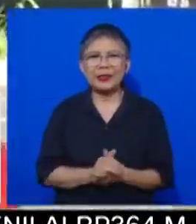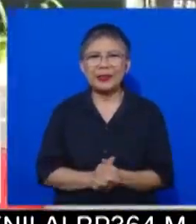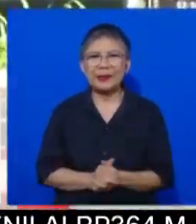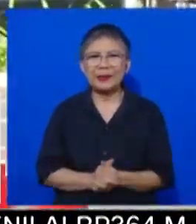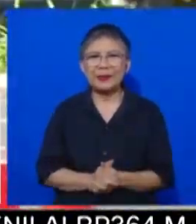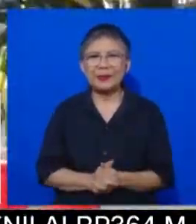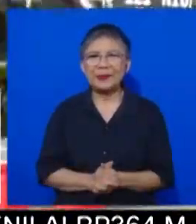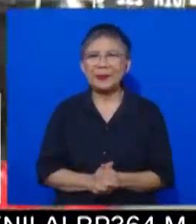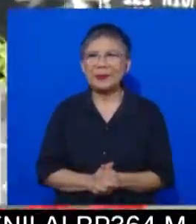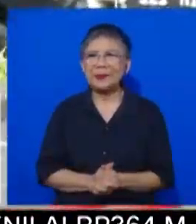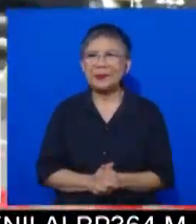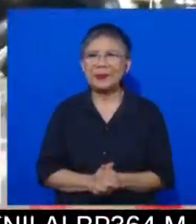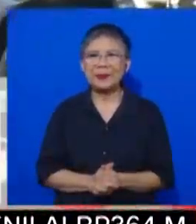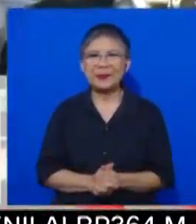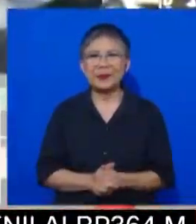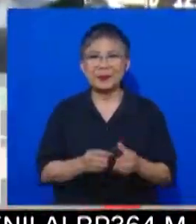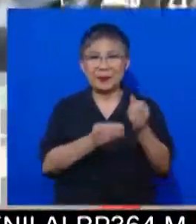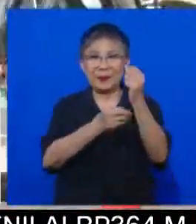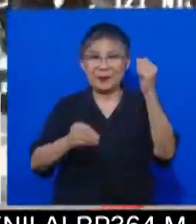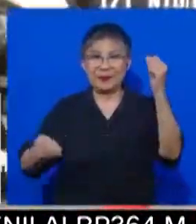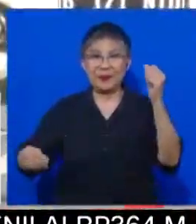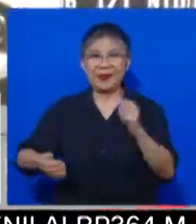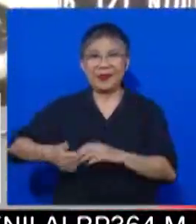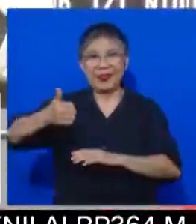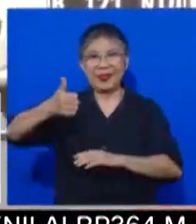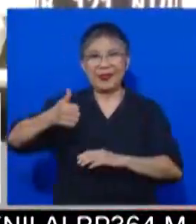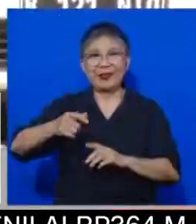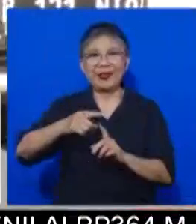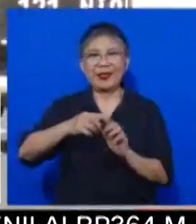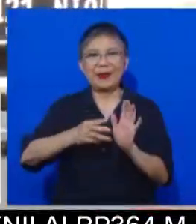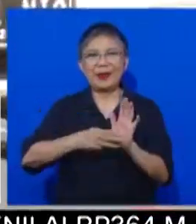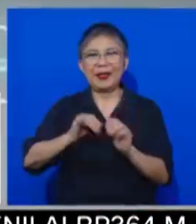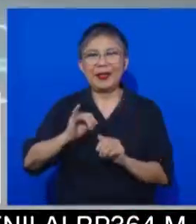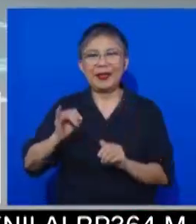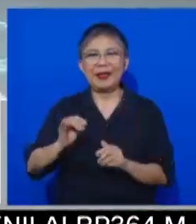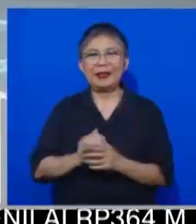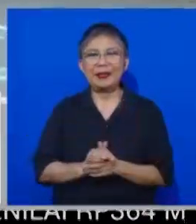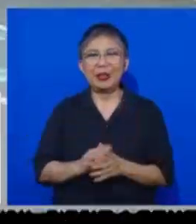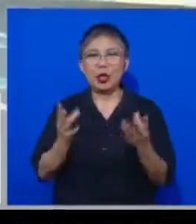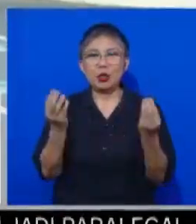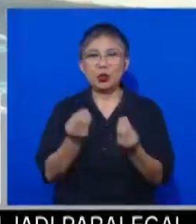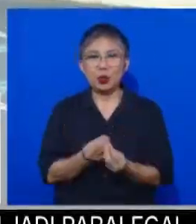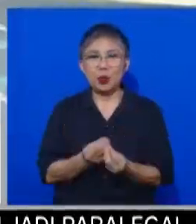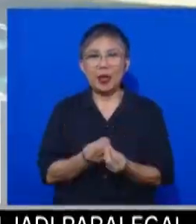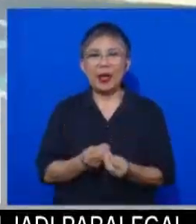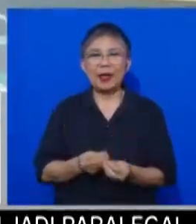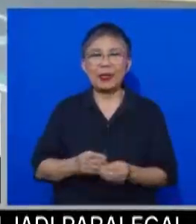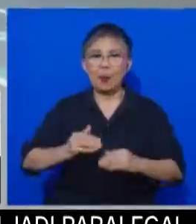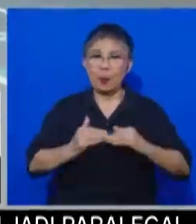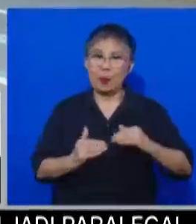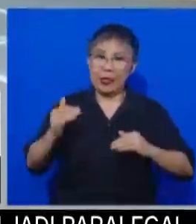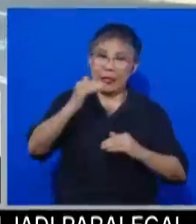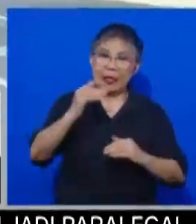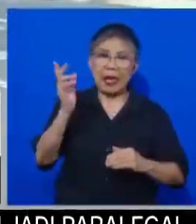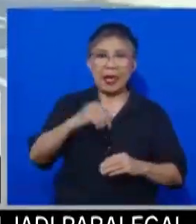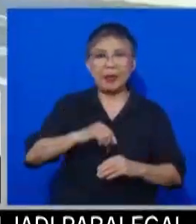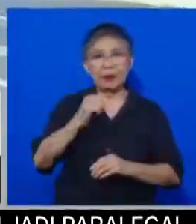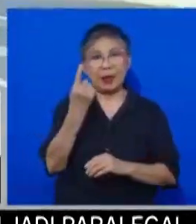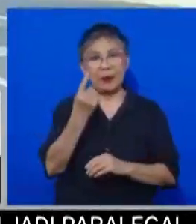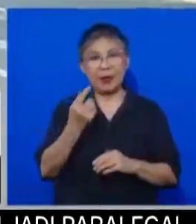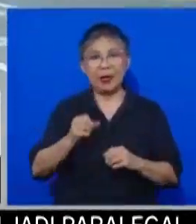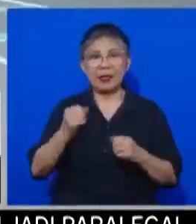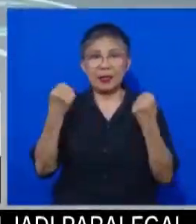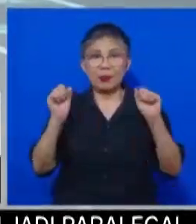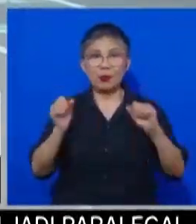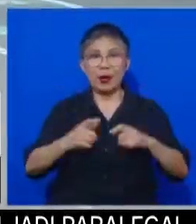sih. Menurut Direktur Utama Taman Mini Indonesia Indah, Claudia Inkiriwang, jumlah pengunjung Taman Mini meningkat pada hari pertama long weekend